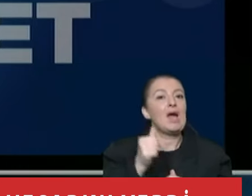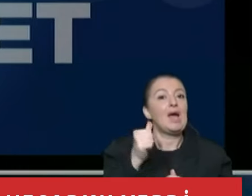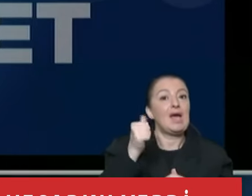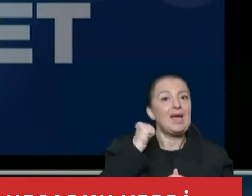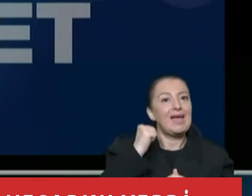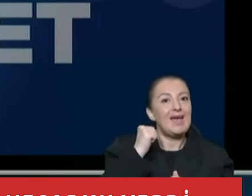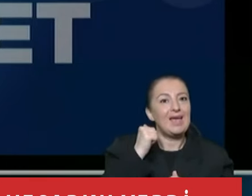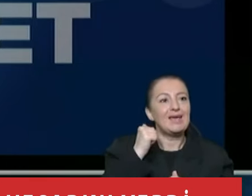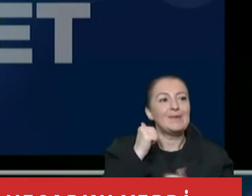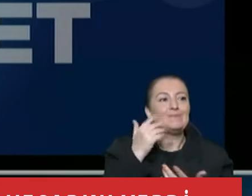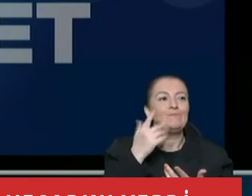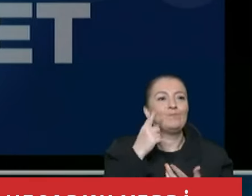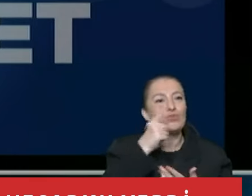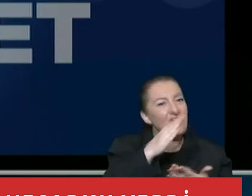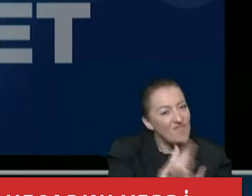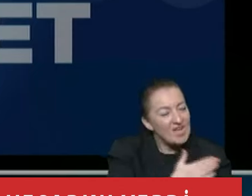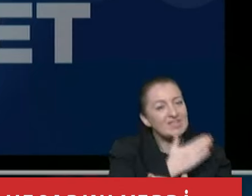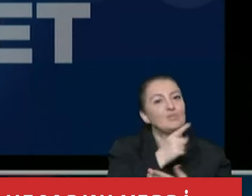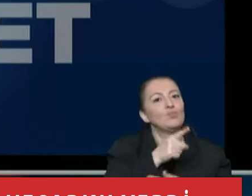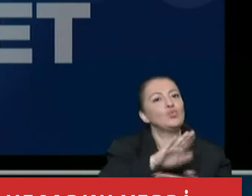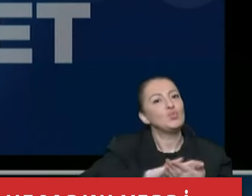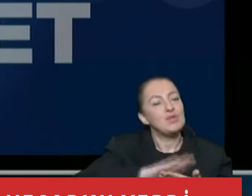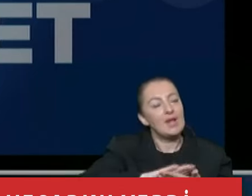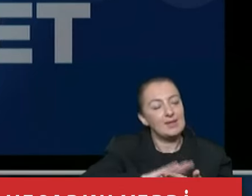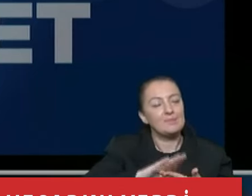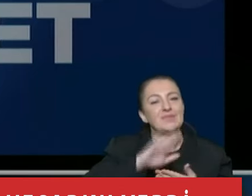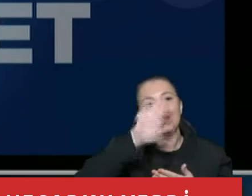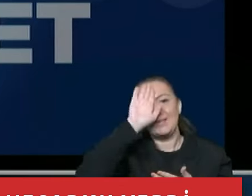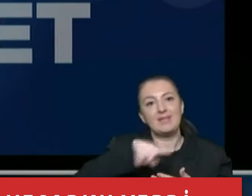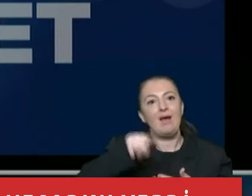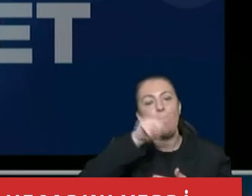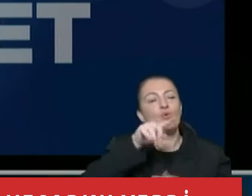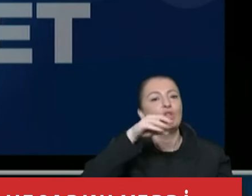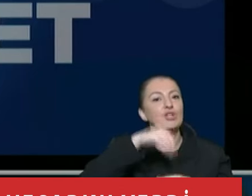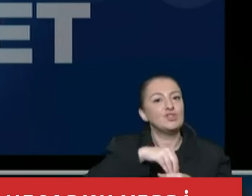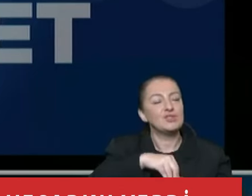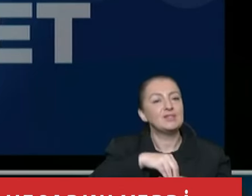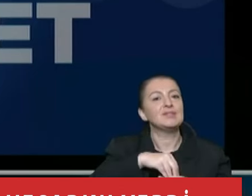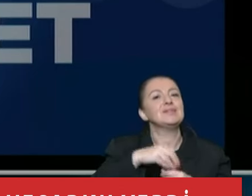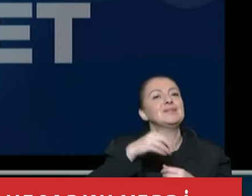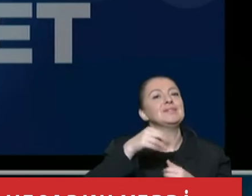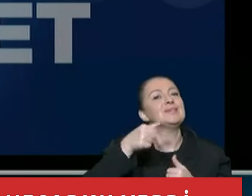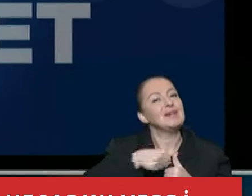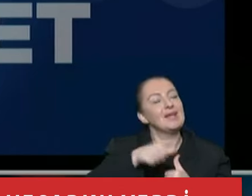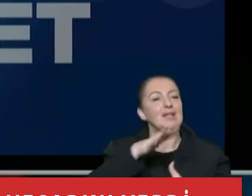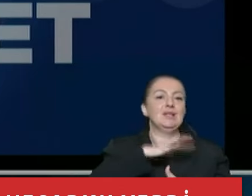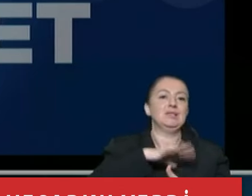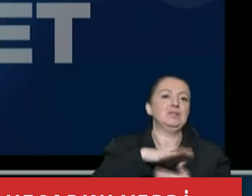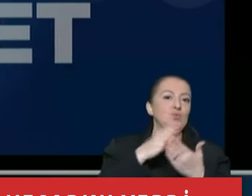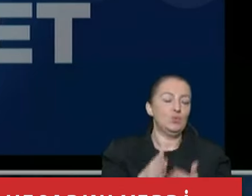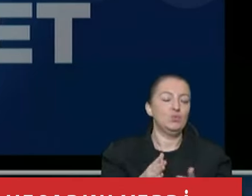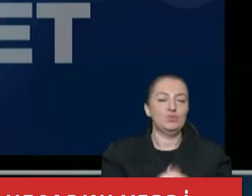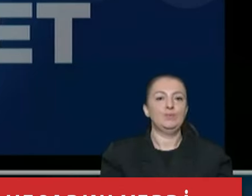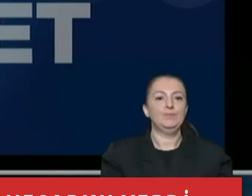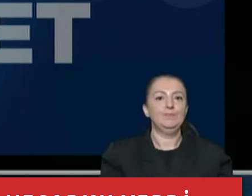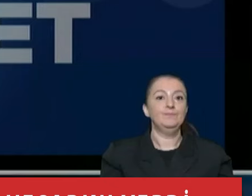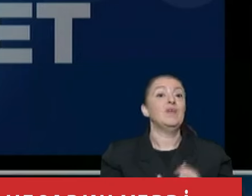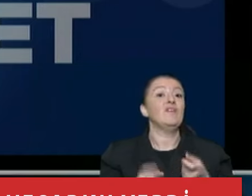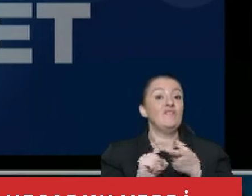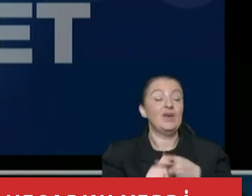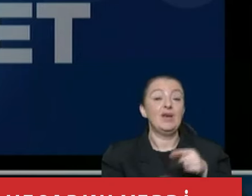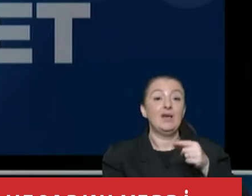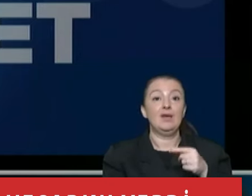atılmasını ve bu işin düzeltilmesini İstanbul halkı adına tekrardan talep ediyoruz ve